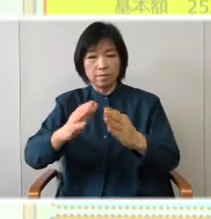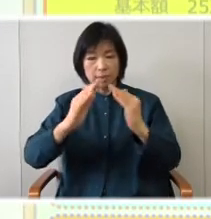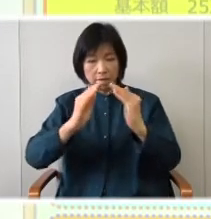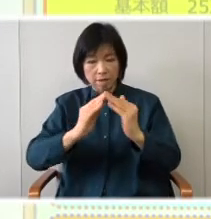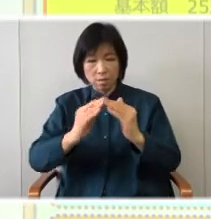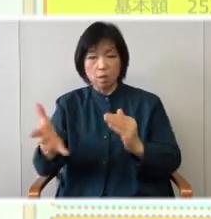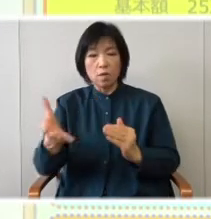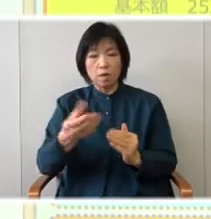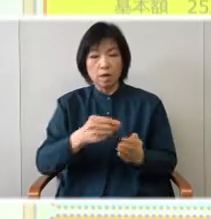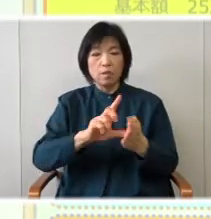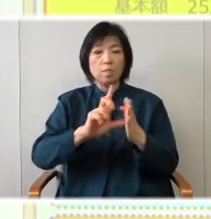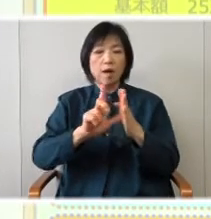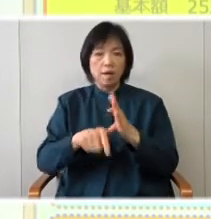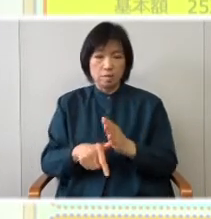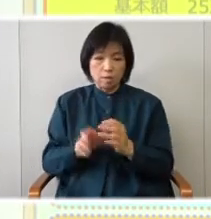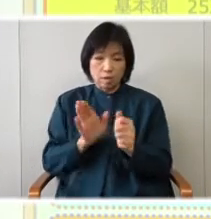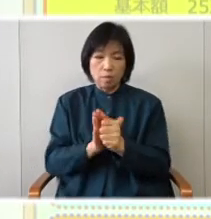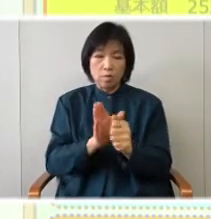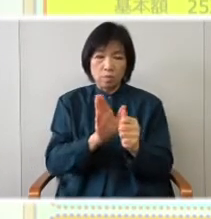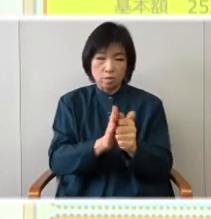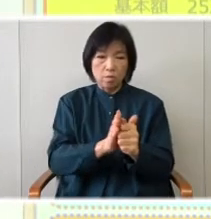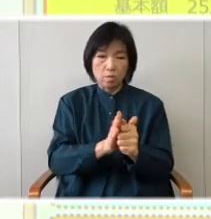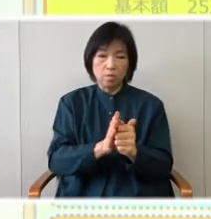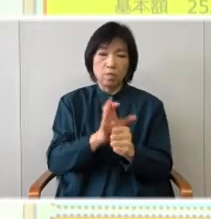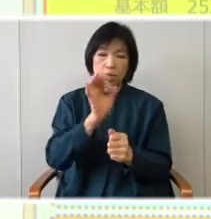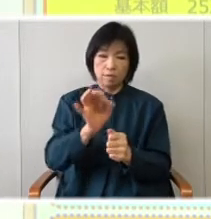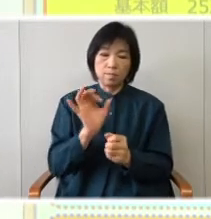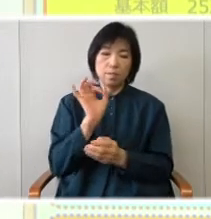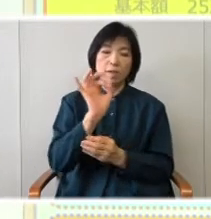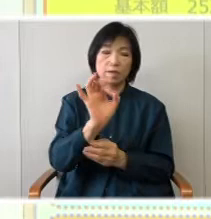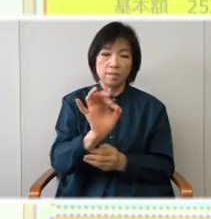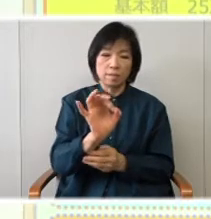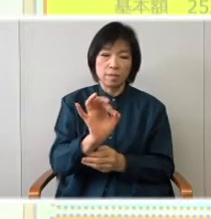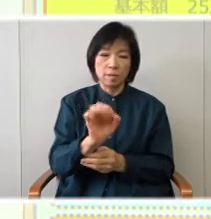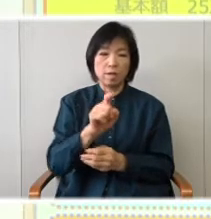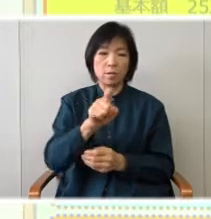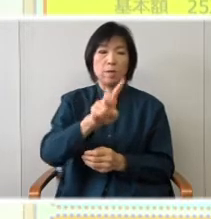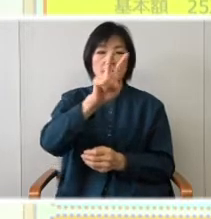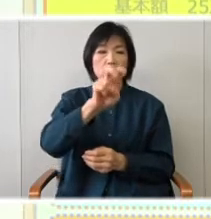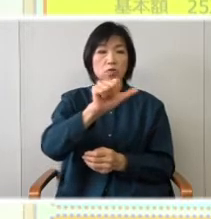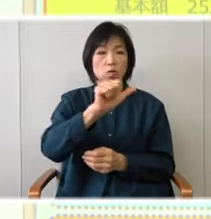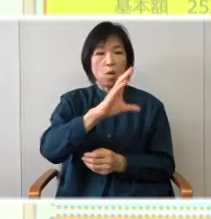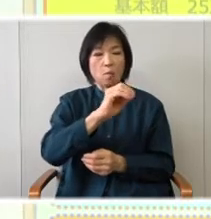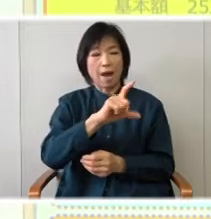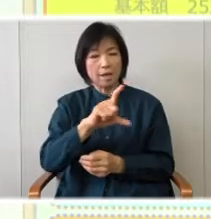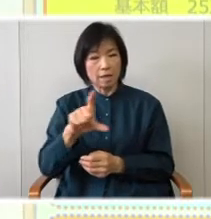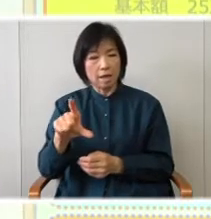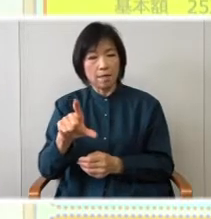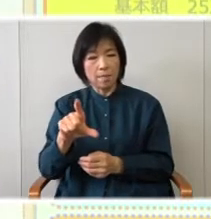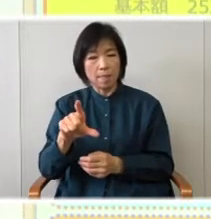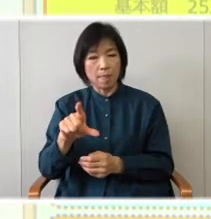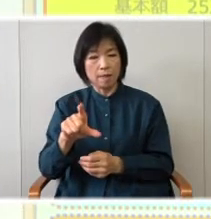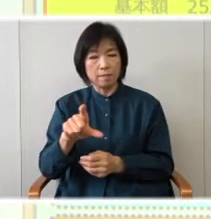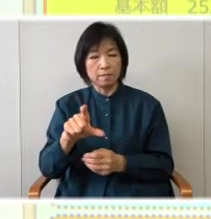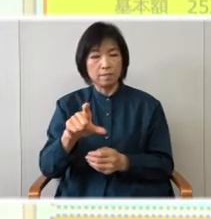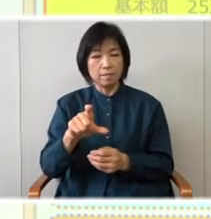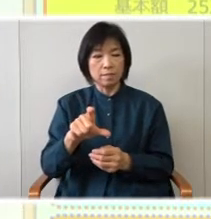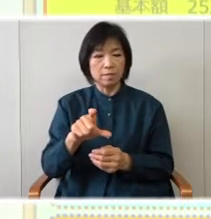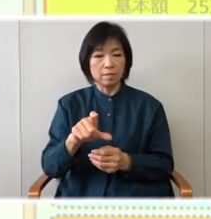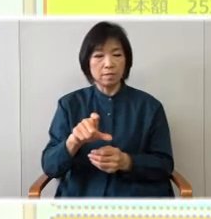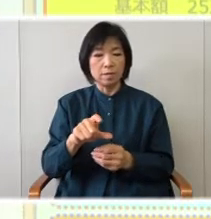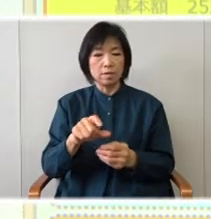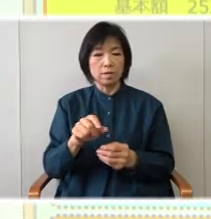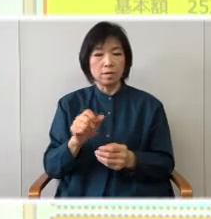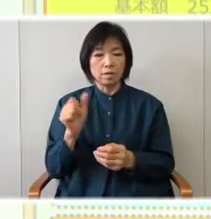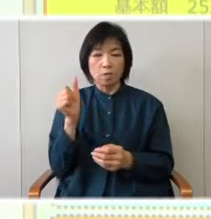補助を創設すると。で補助の基本額、これは25万円で、誘導地区の